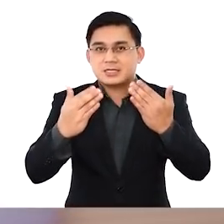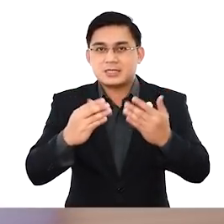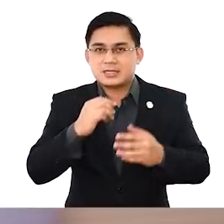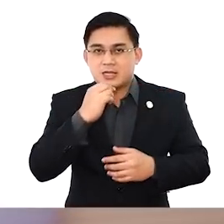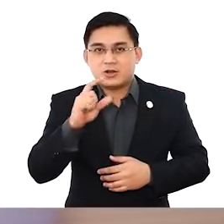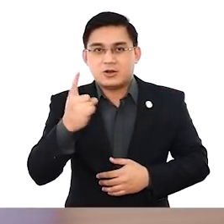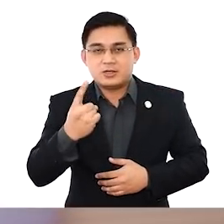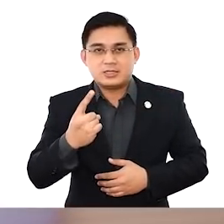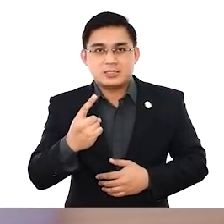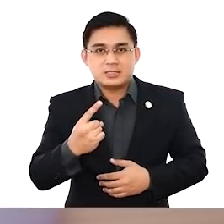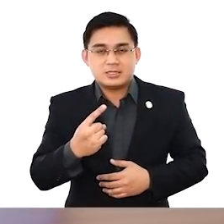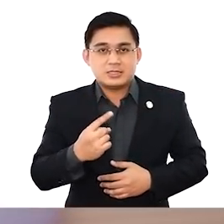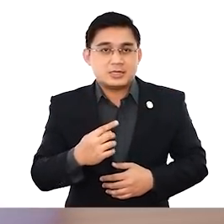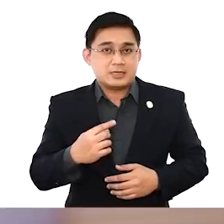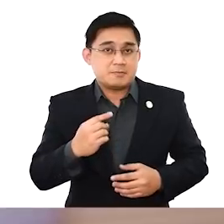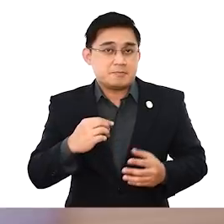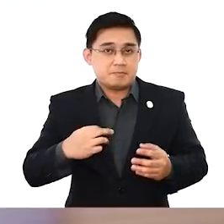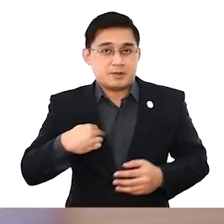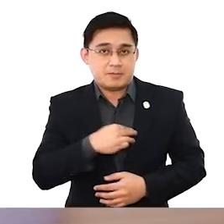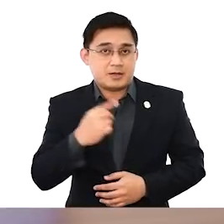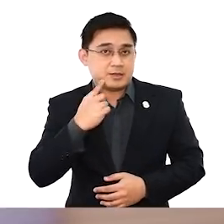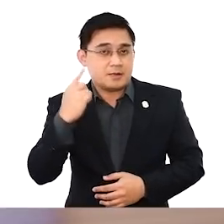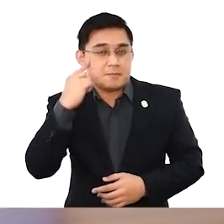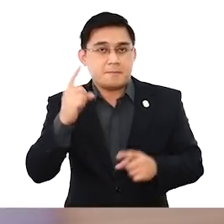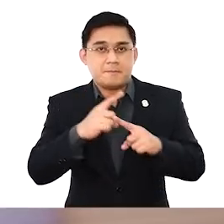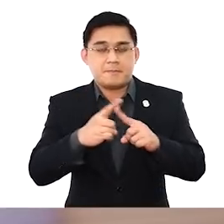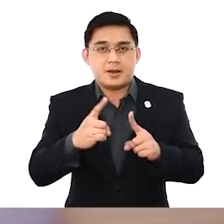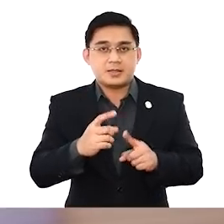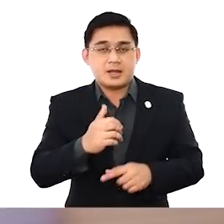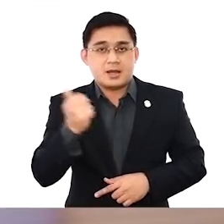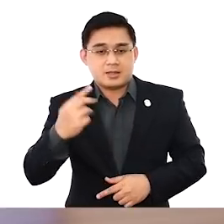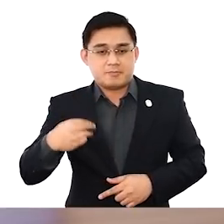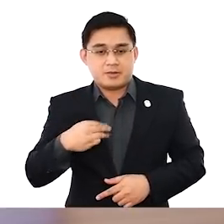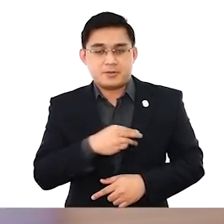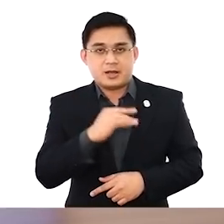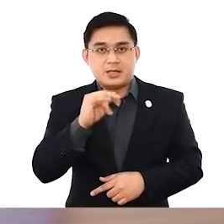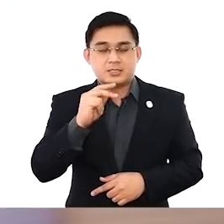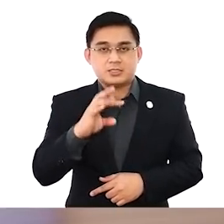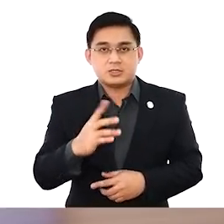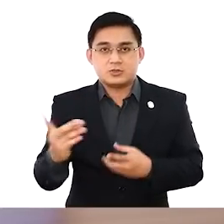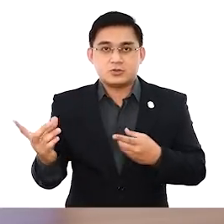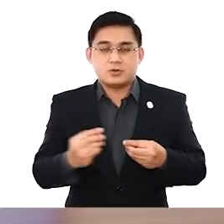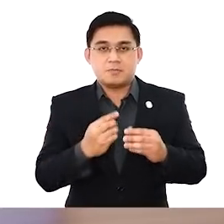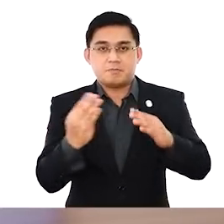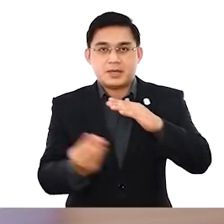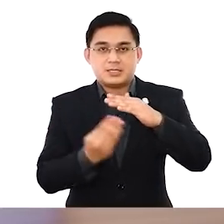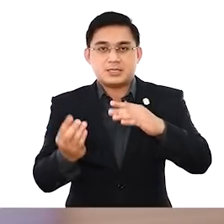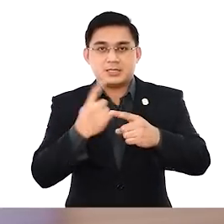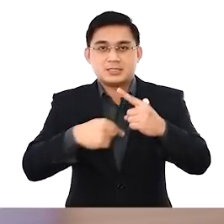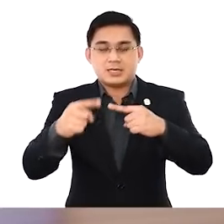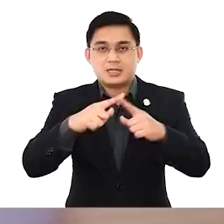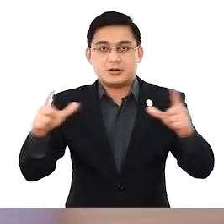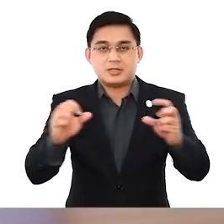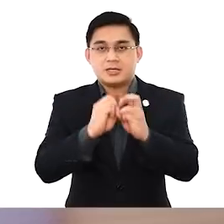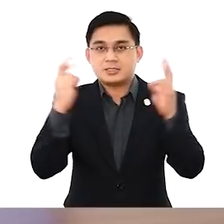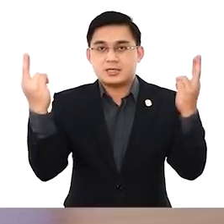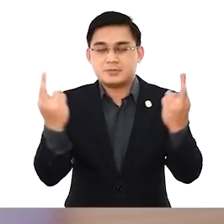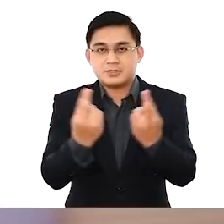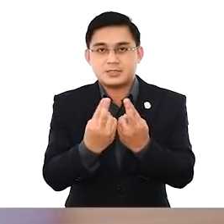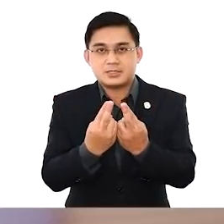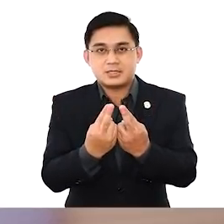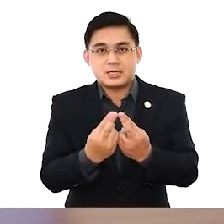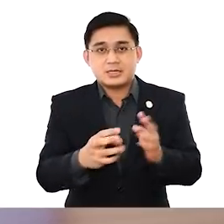hindi lamang ng mga kapatid na deaf kundi ng iba pang mga kaanib sa Iglesia sa mga sinasagong Basic Sign Language